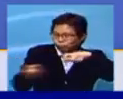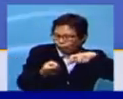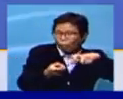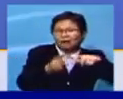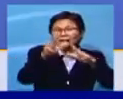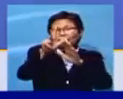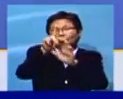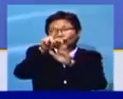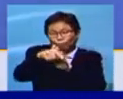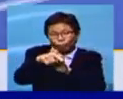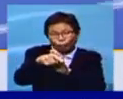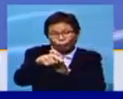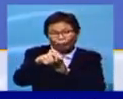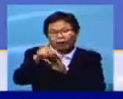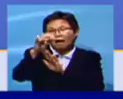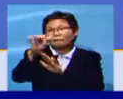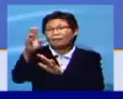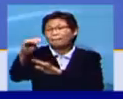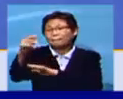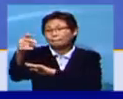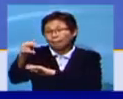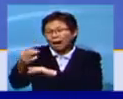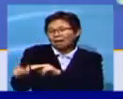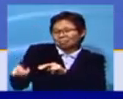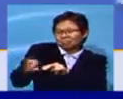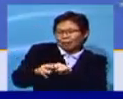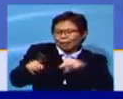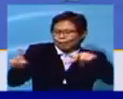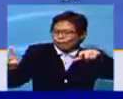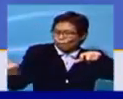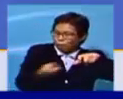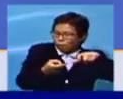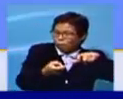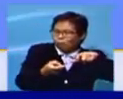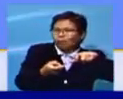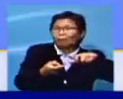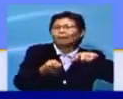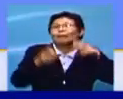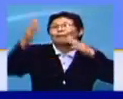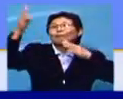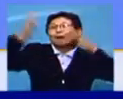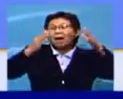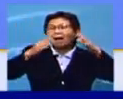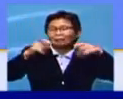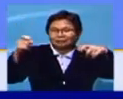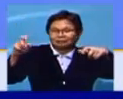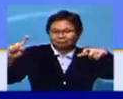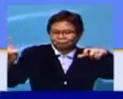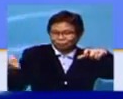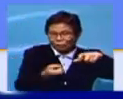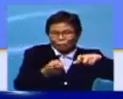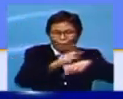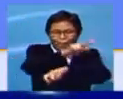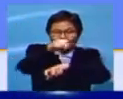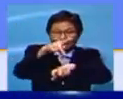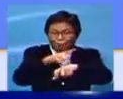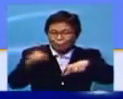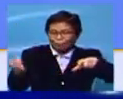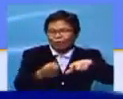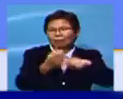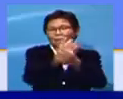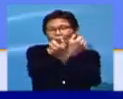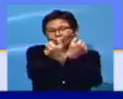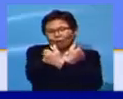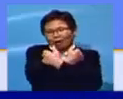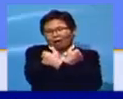3 minit kemudian Firman Asari pula menambah jaringan skuad kebangsaan menerusi jaringan Padang menewaskan penjaga gol